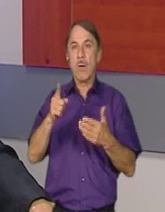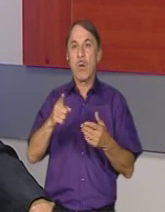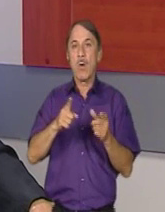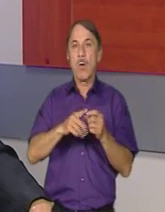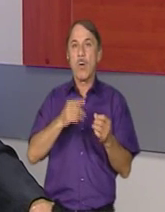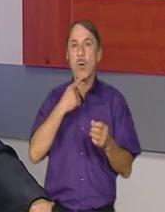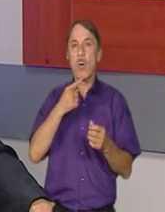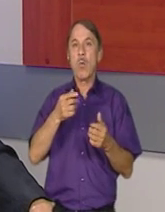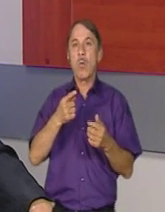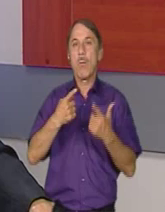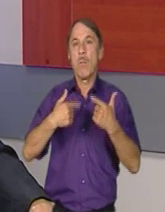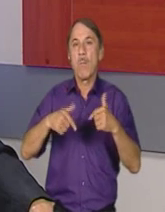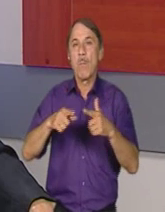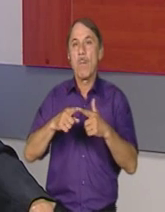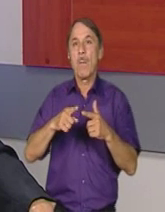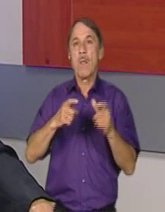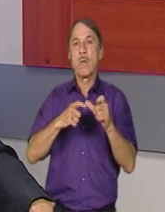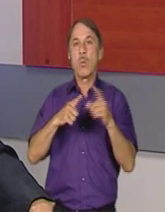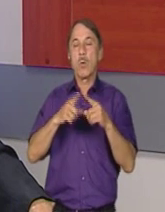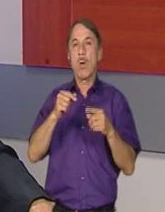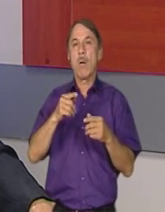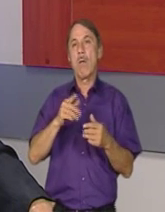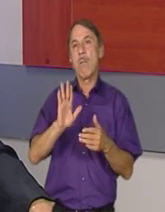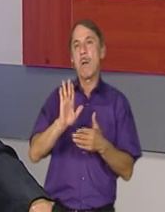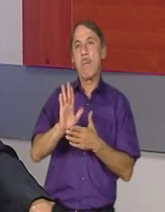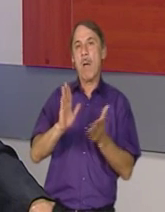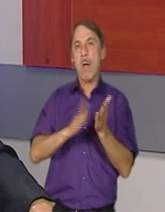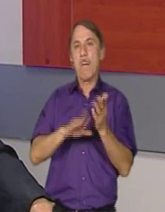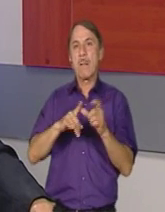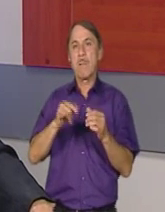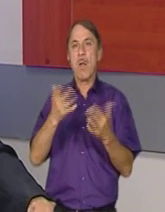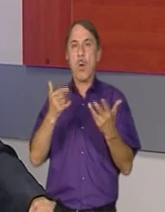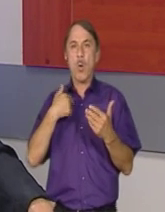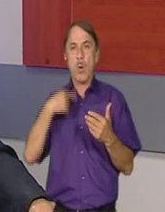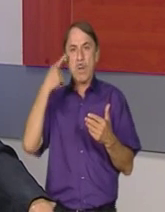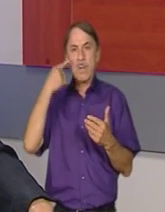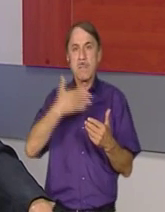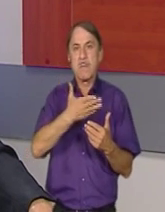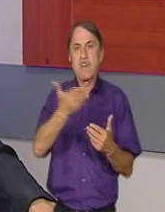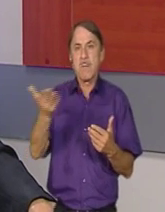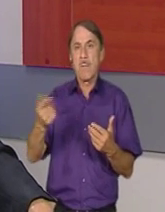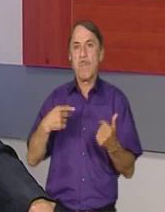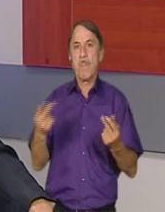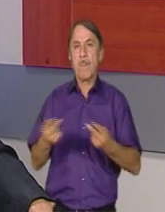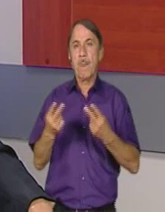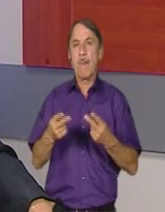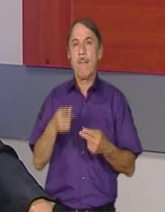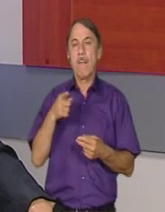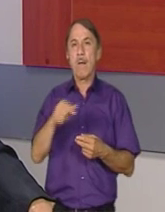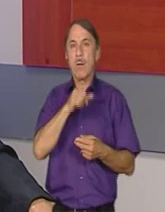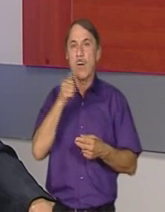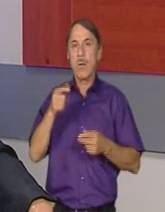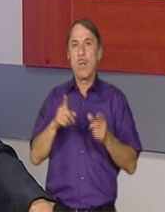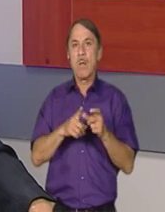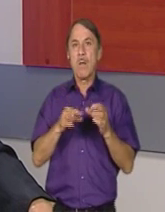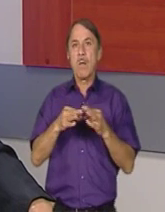zahvalna tema i onda tu sam ja bio suro prema medijima, iako je televizija meni naklonjena uveliko,